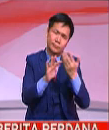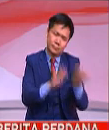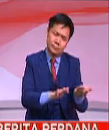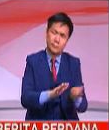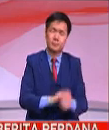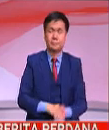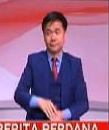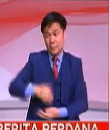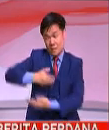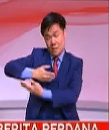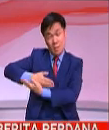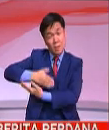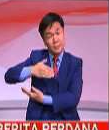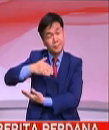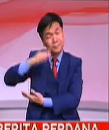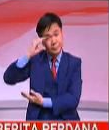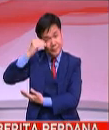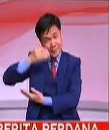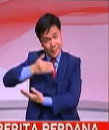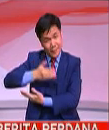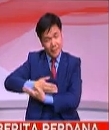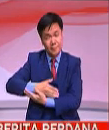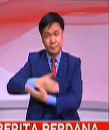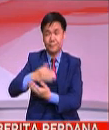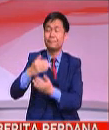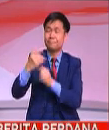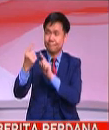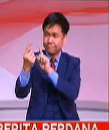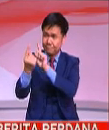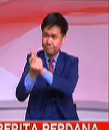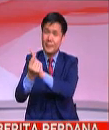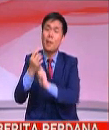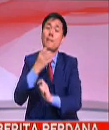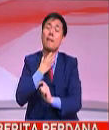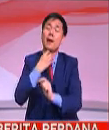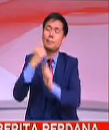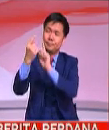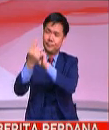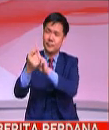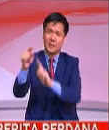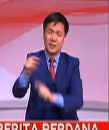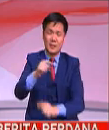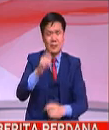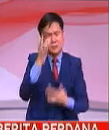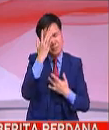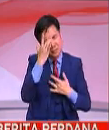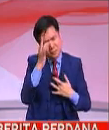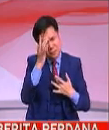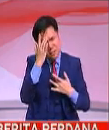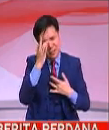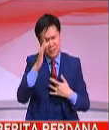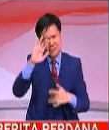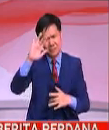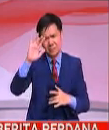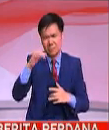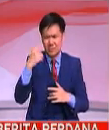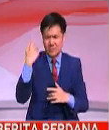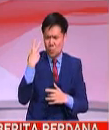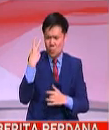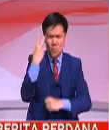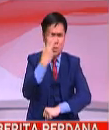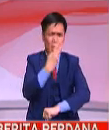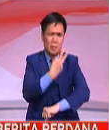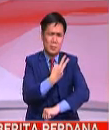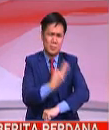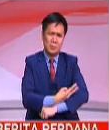Menurut anaknya Muhammad Daniel Nur Afendi, ketika dihubungi RTM Perak, Allahyarham mulai menunjukkan tanda-tanda tidak sihat sejak 2 hari